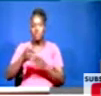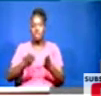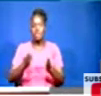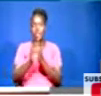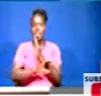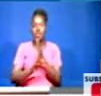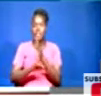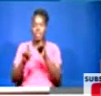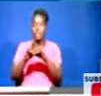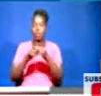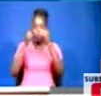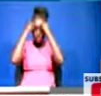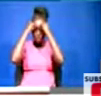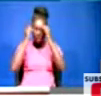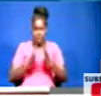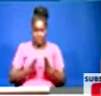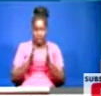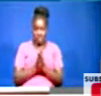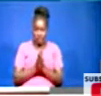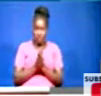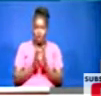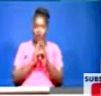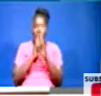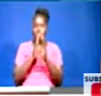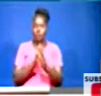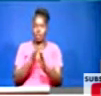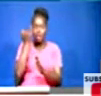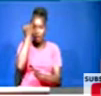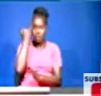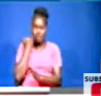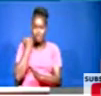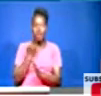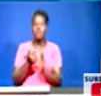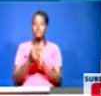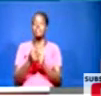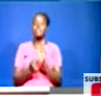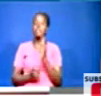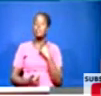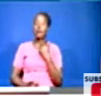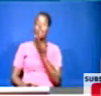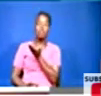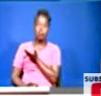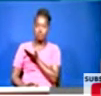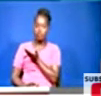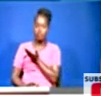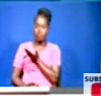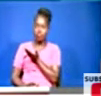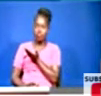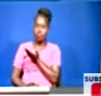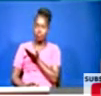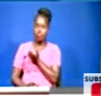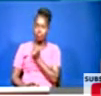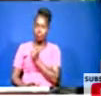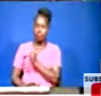pamoja na wanafunzi. Irene Muchuma Odim anatuletea baadhi ya matukio yaliyopamba na kufanikisha sherehe za